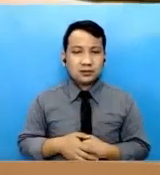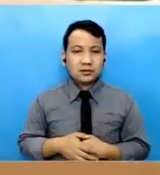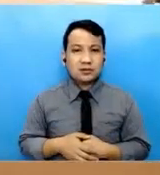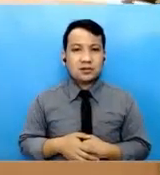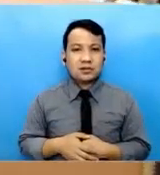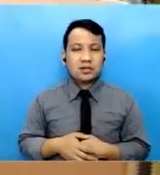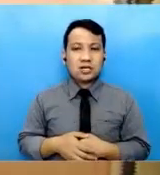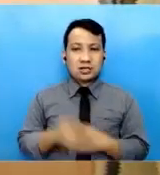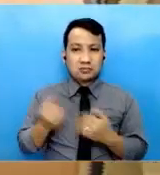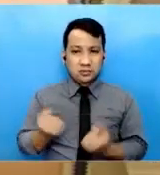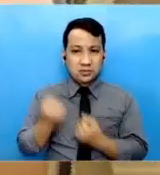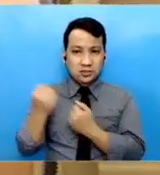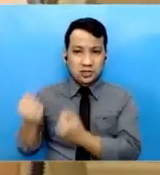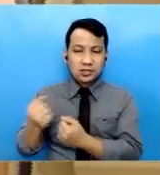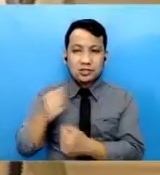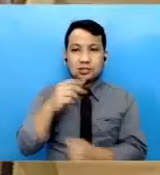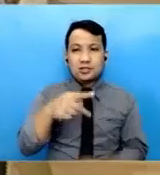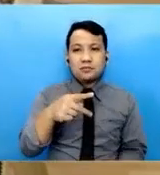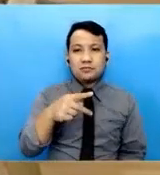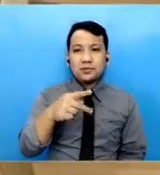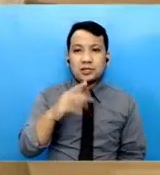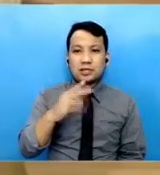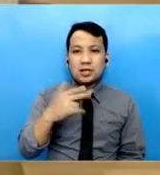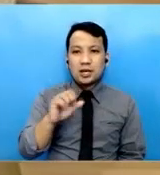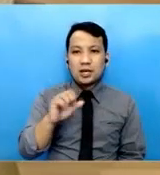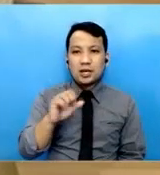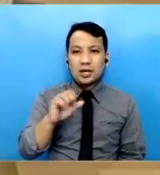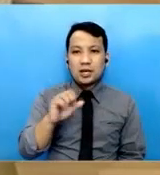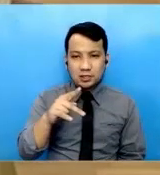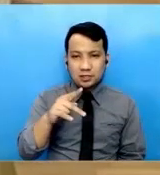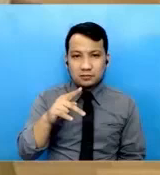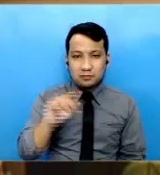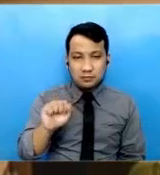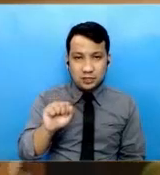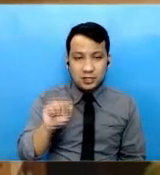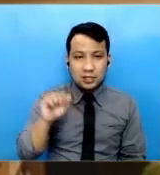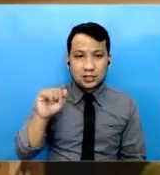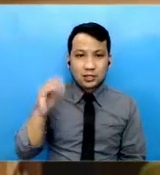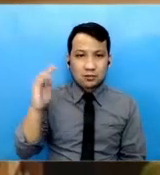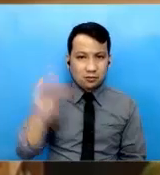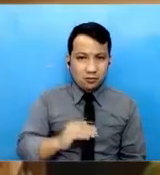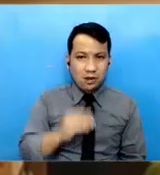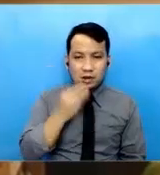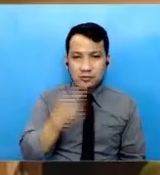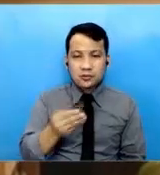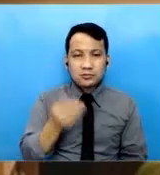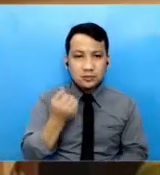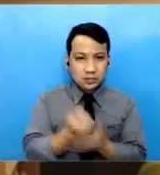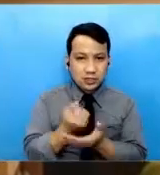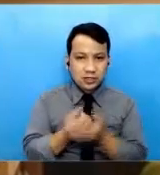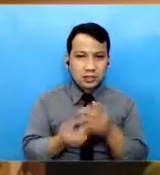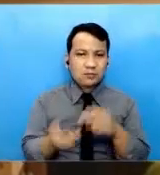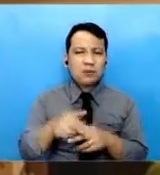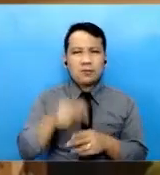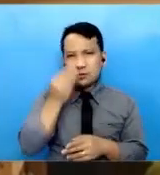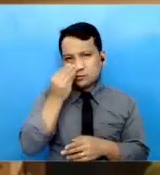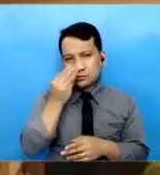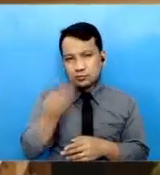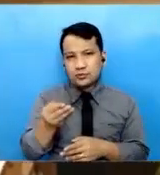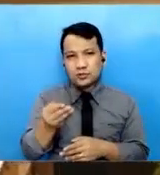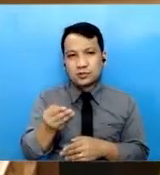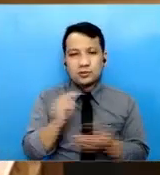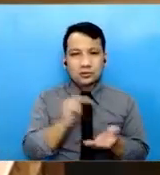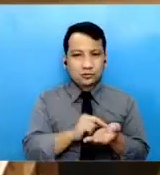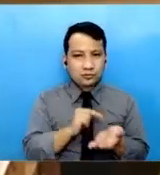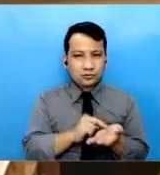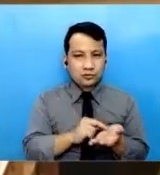Iminungkahi na ng PHAPI na babaan ang deployment cap sa health workers. Lalo na raw ngayon, nagkakaunti na rin ang mga nurse na